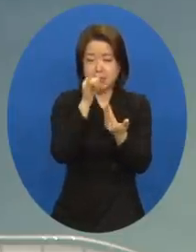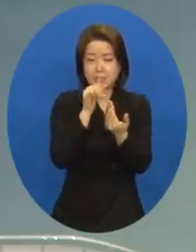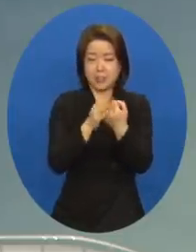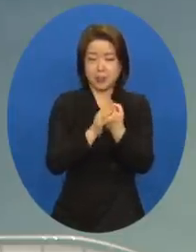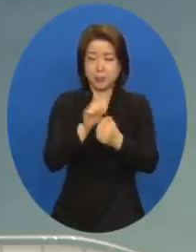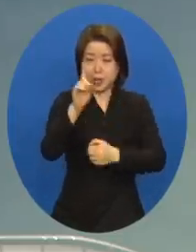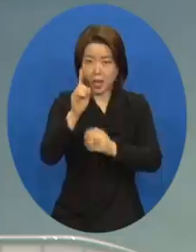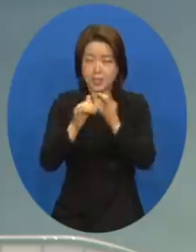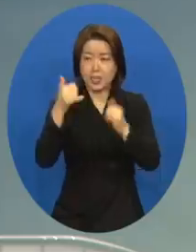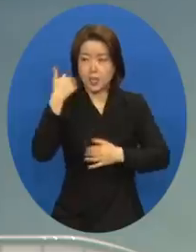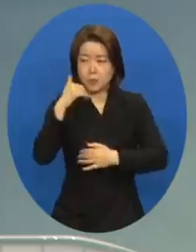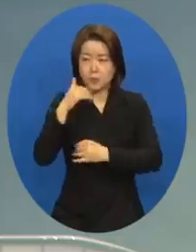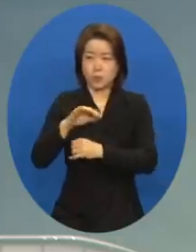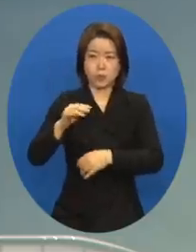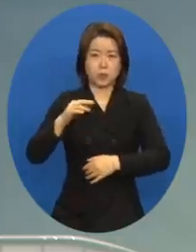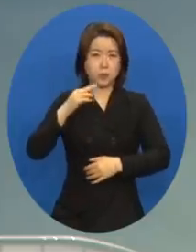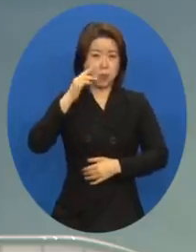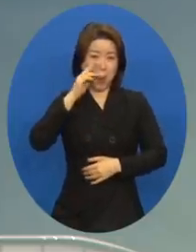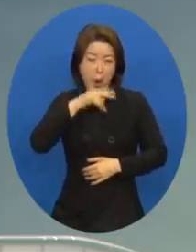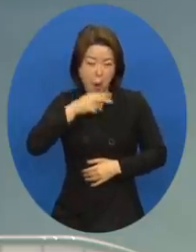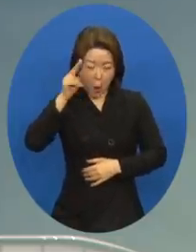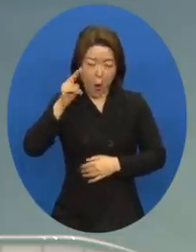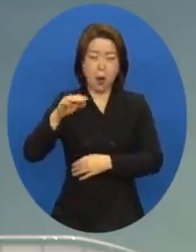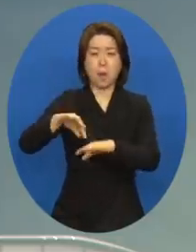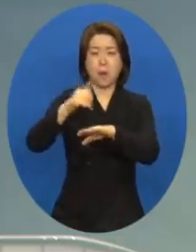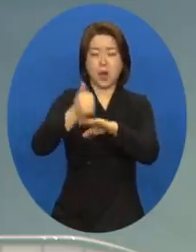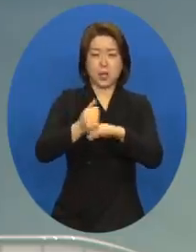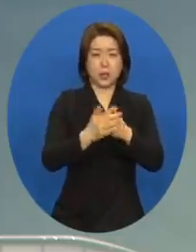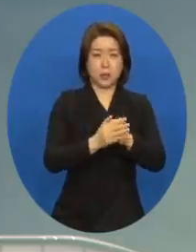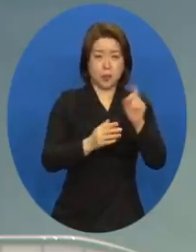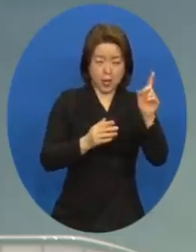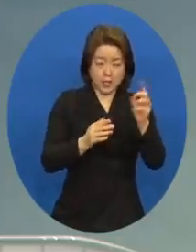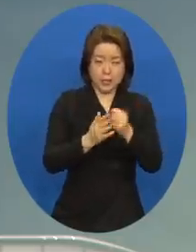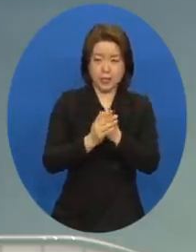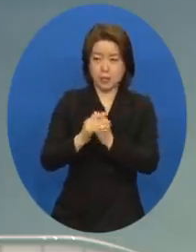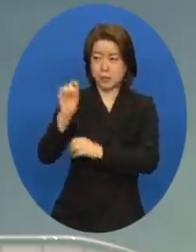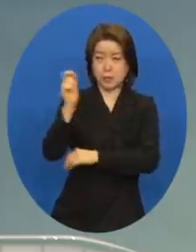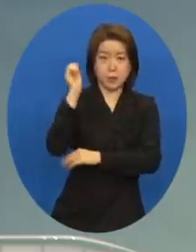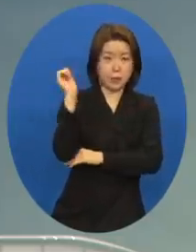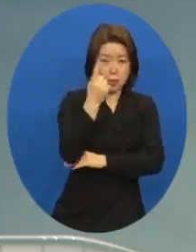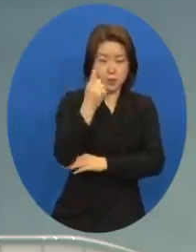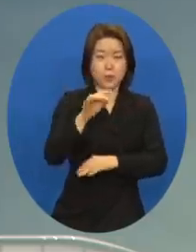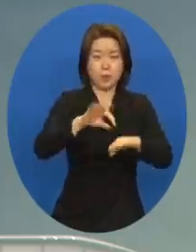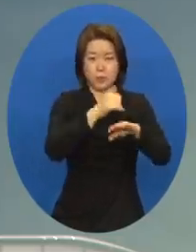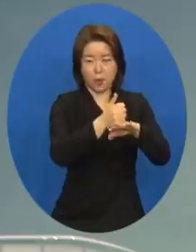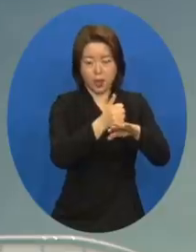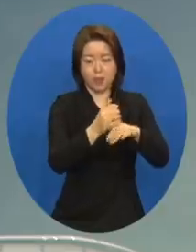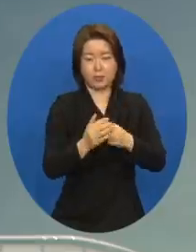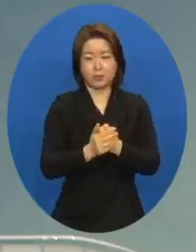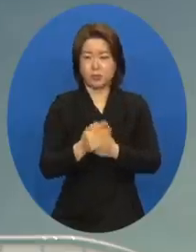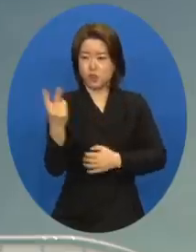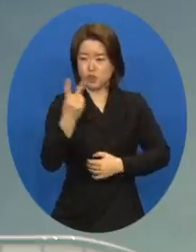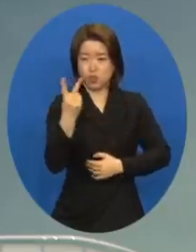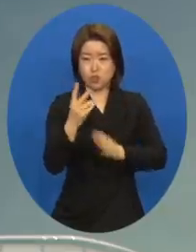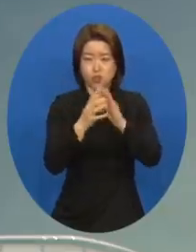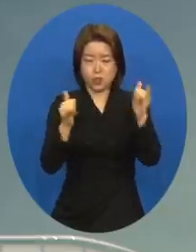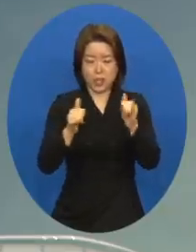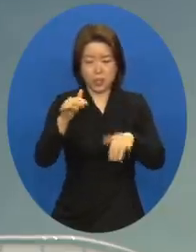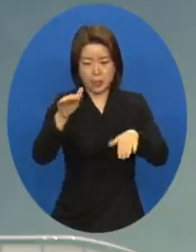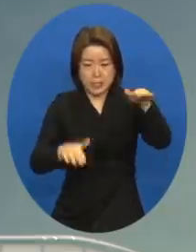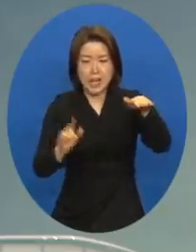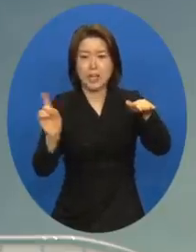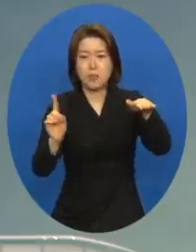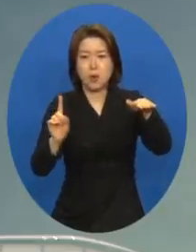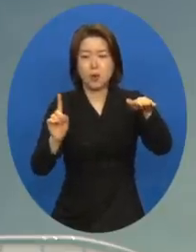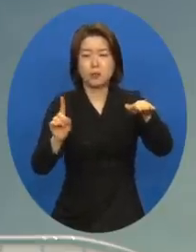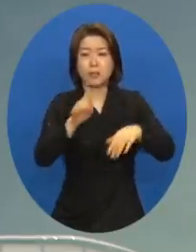한 사람은 다윗 왕입니다. 이 두 사람의 삶의 차이는 한마디로 말하라면 순종에